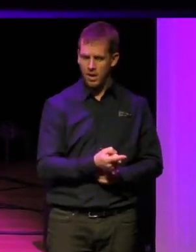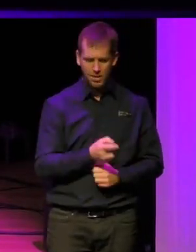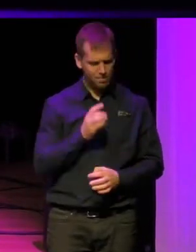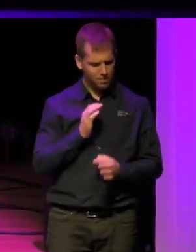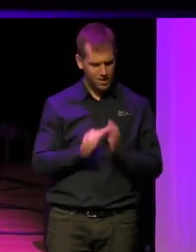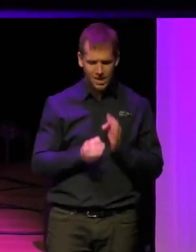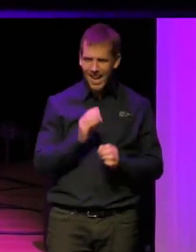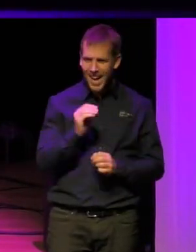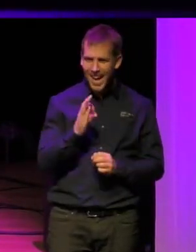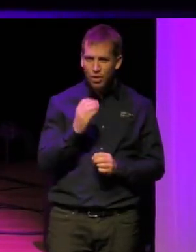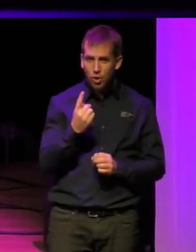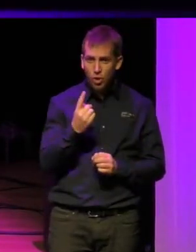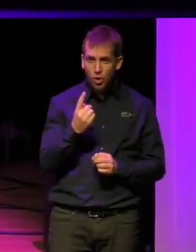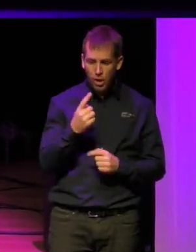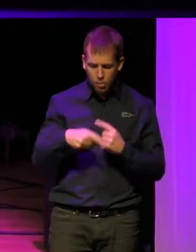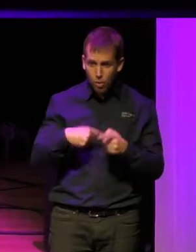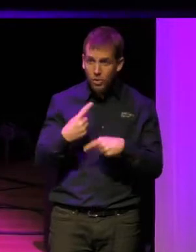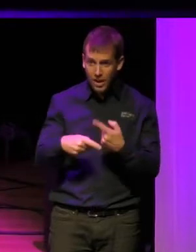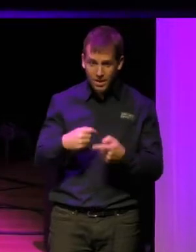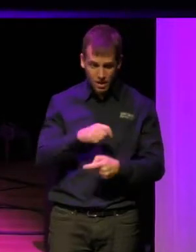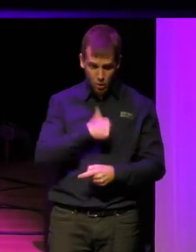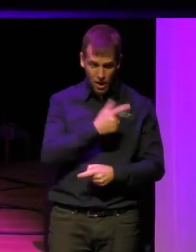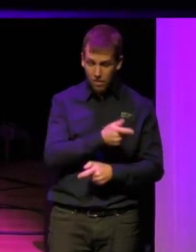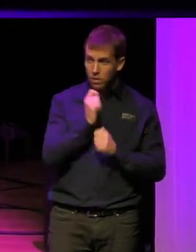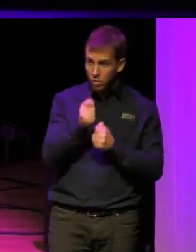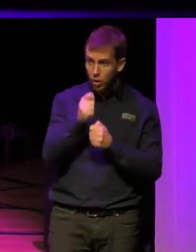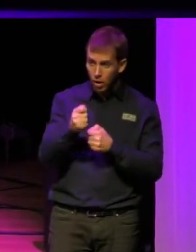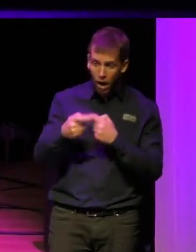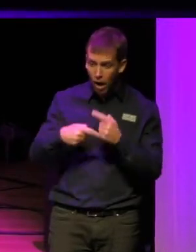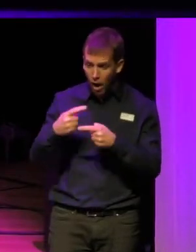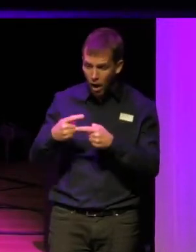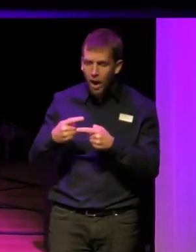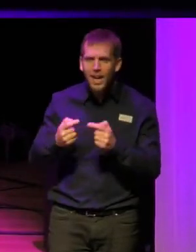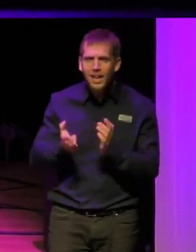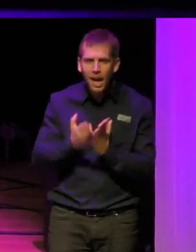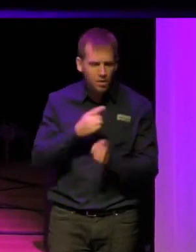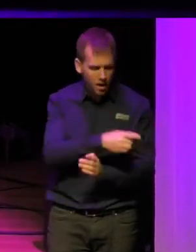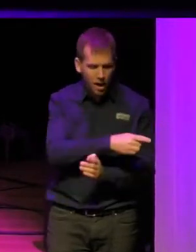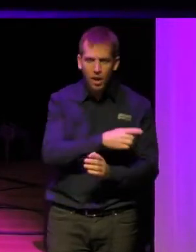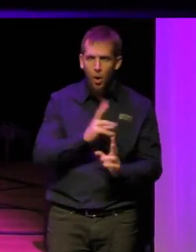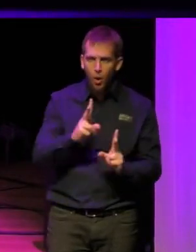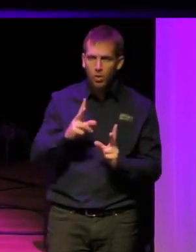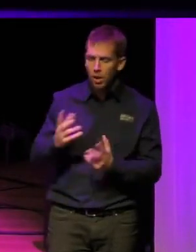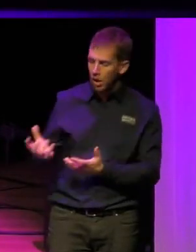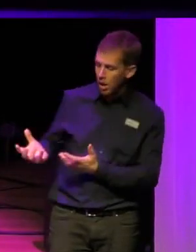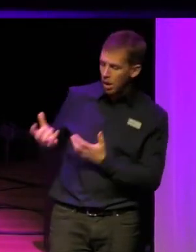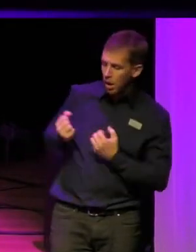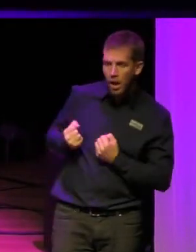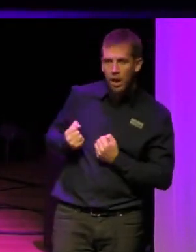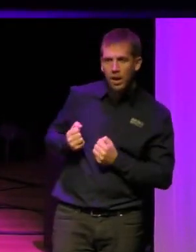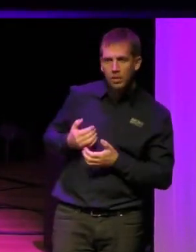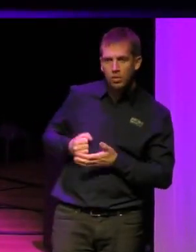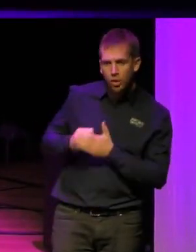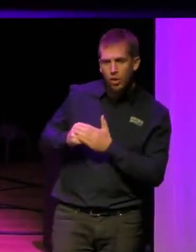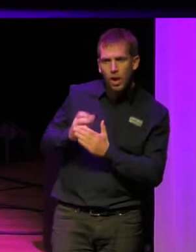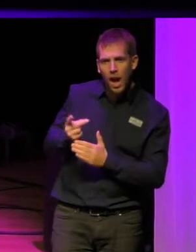en asylprocess har Ahmad samtidigt tagit på sig att driva många andras talan tillsammans med Fatima och